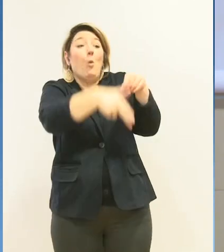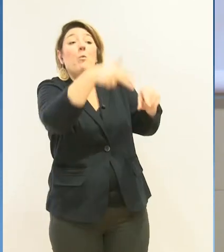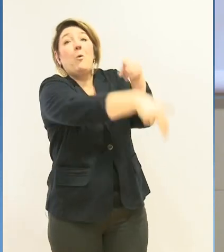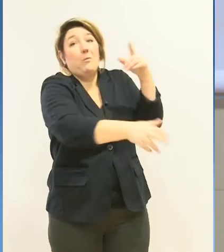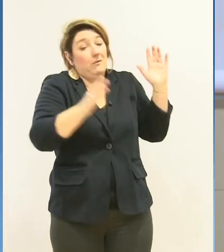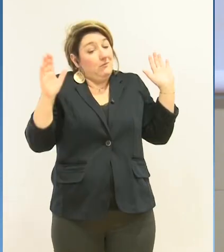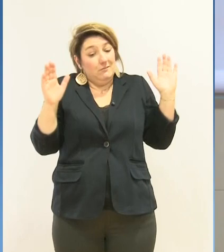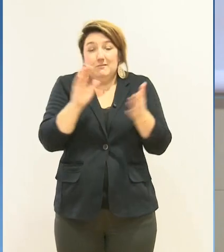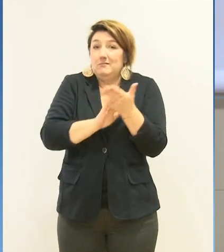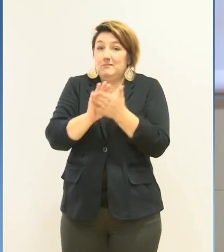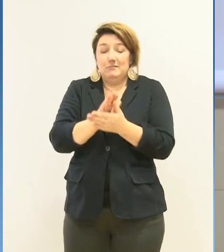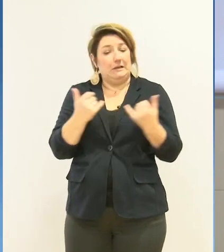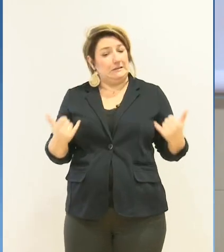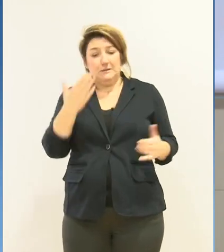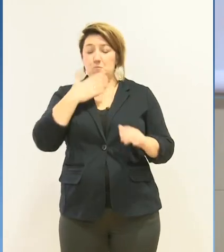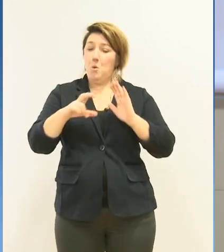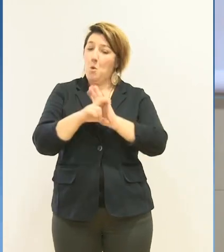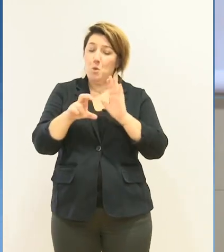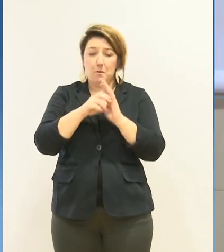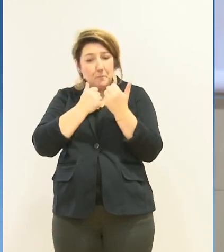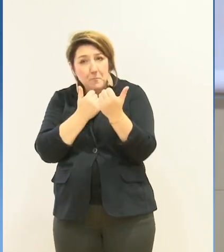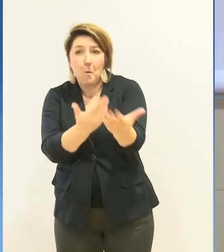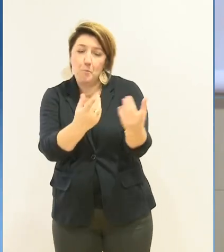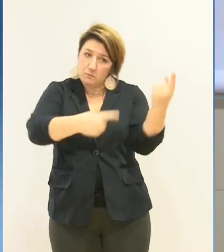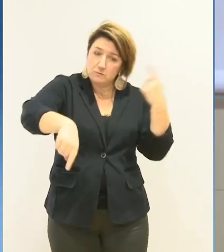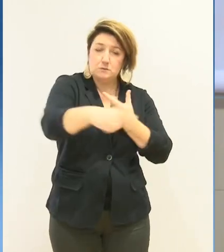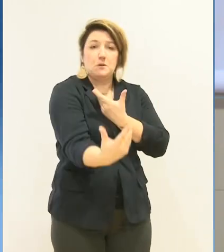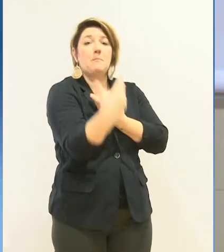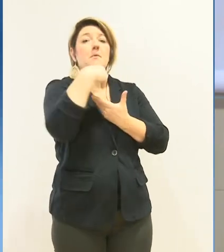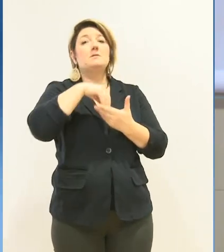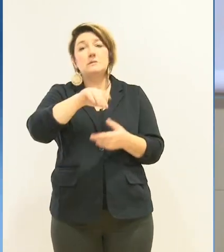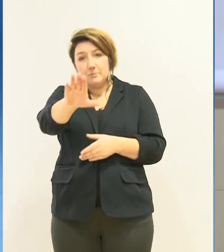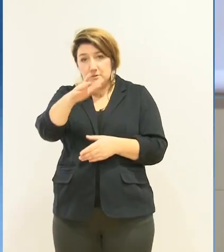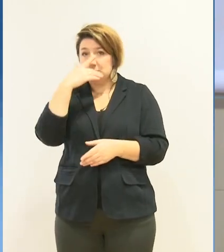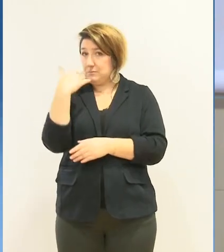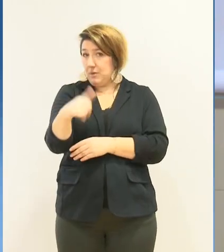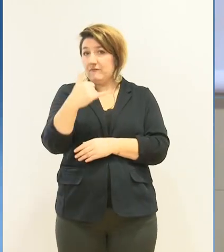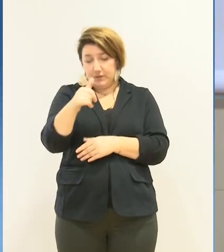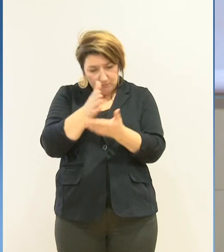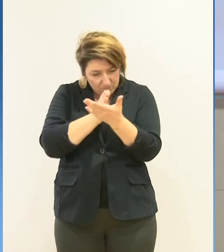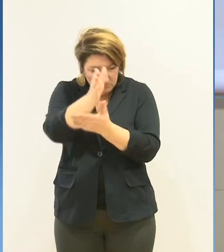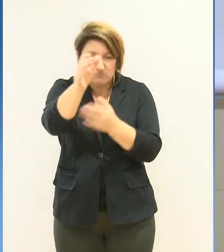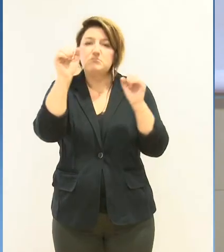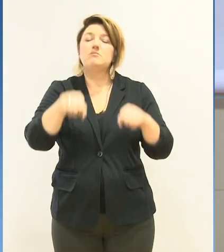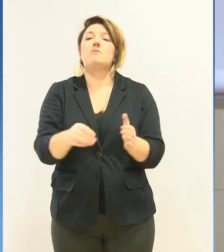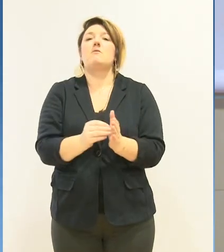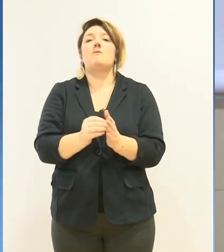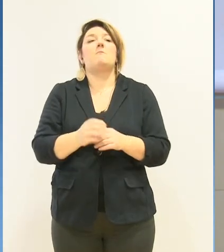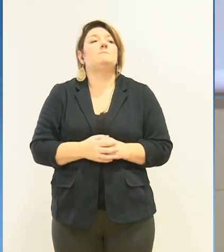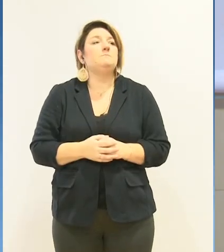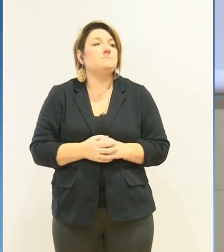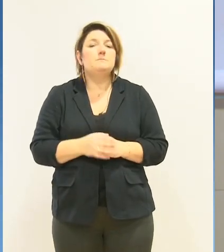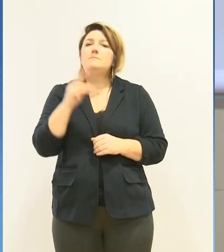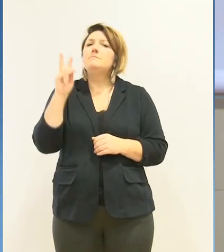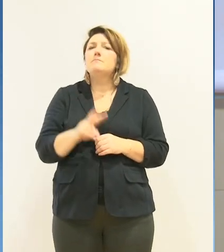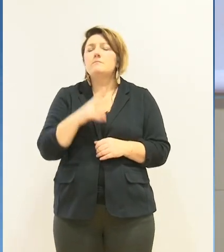ensemble ici le pari que l'histoire n'est pas finie au delà du défi démocratique la colère des